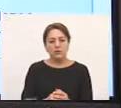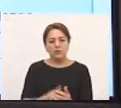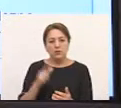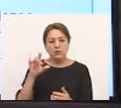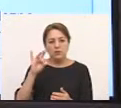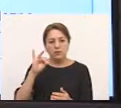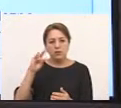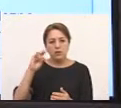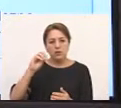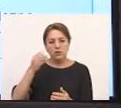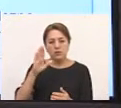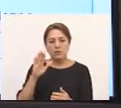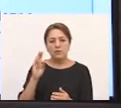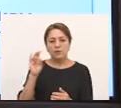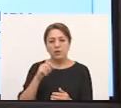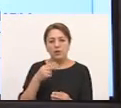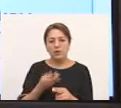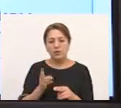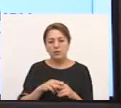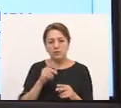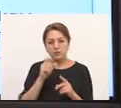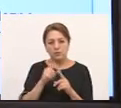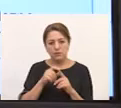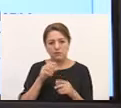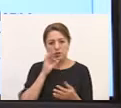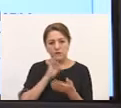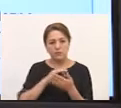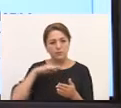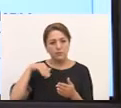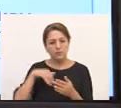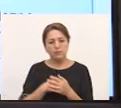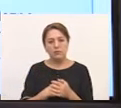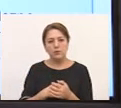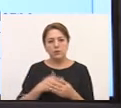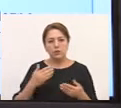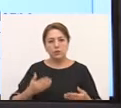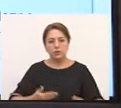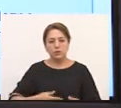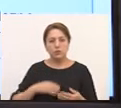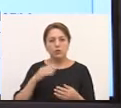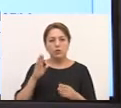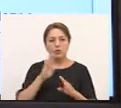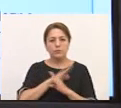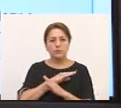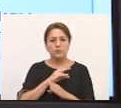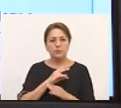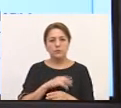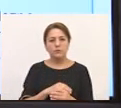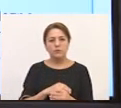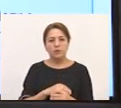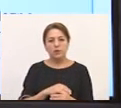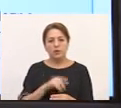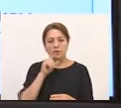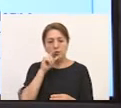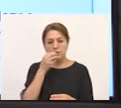Гринев на эти слова ответит немного позже. Жить убийством и разбоем значит, по мне, клевать